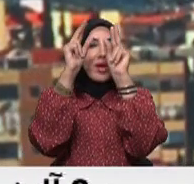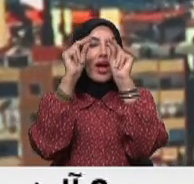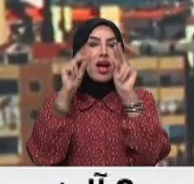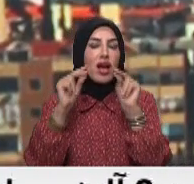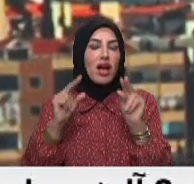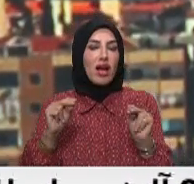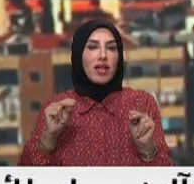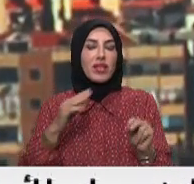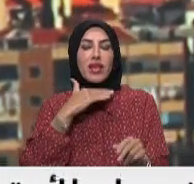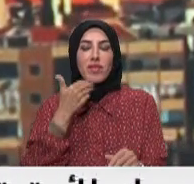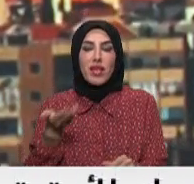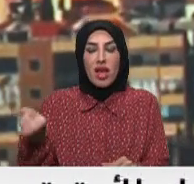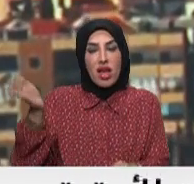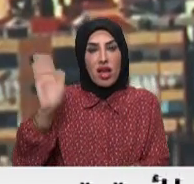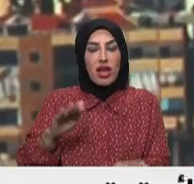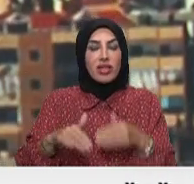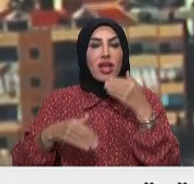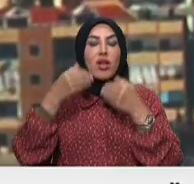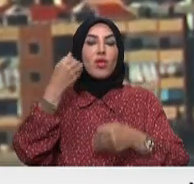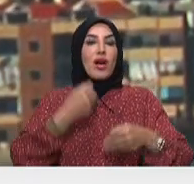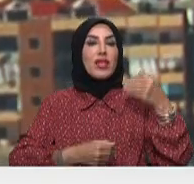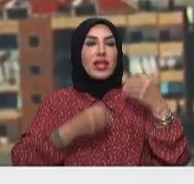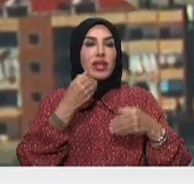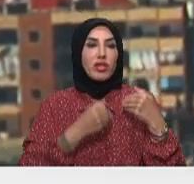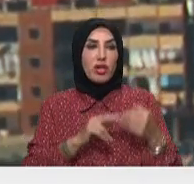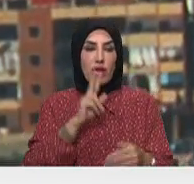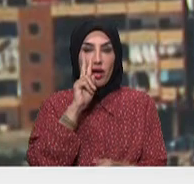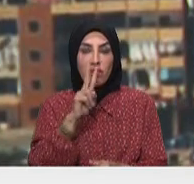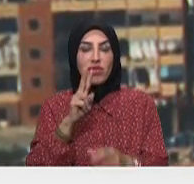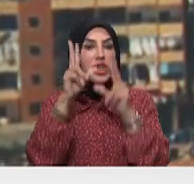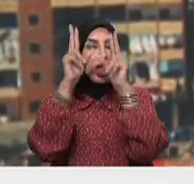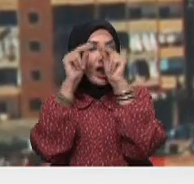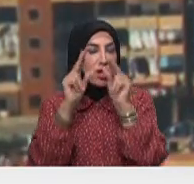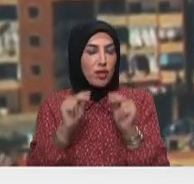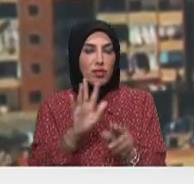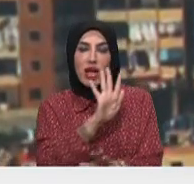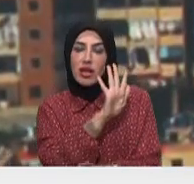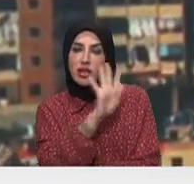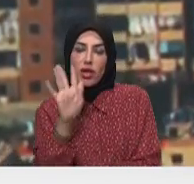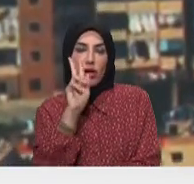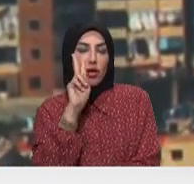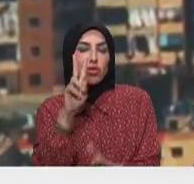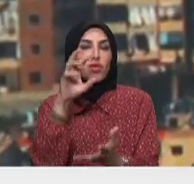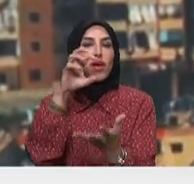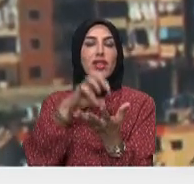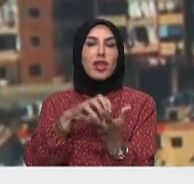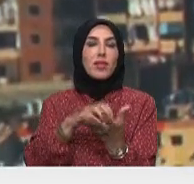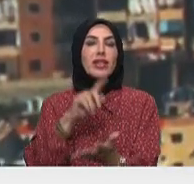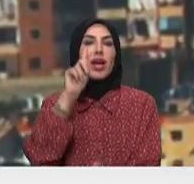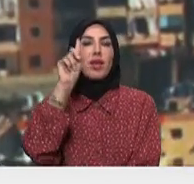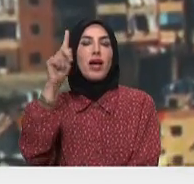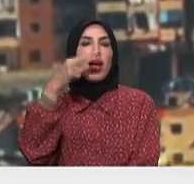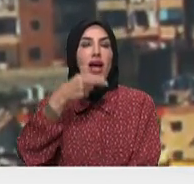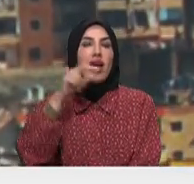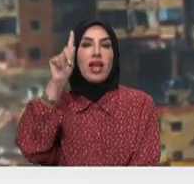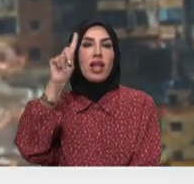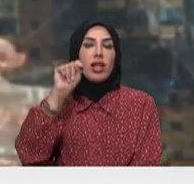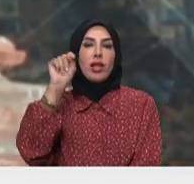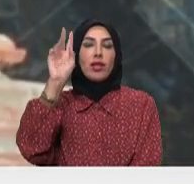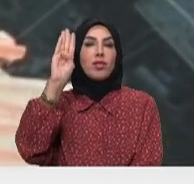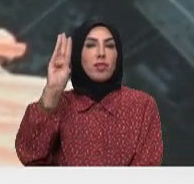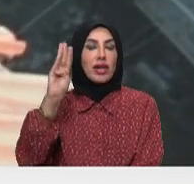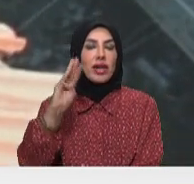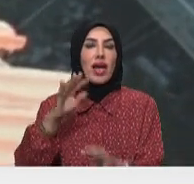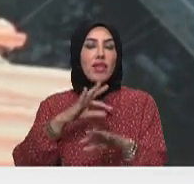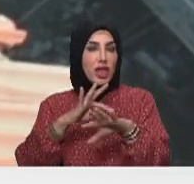والجرحى بالساعات الأخيرة الماضية. وفي شرق لبنان تشهد مدينة بعلبك حاليا حركة نزوح كثيفة